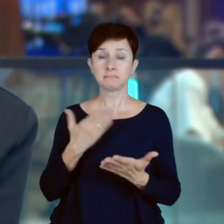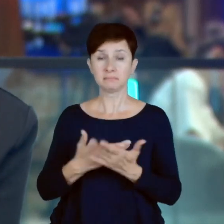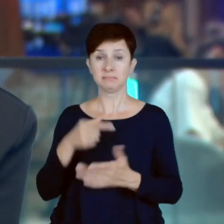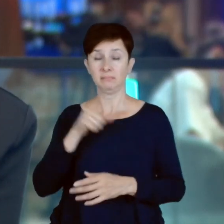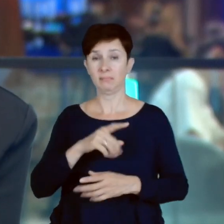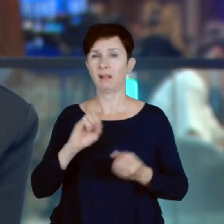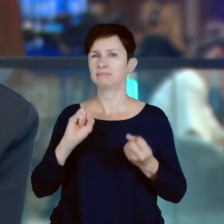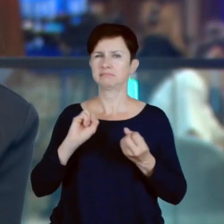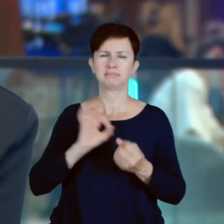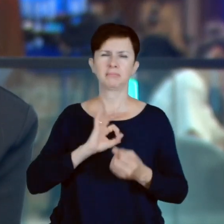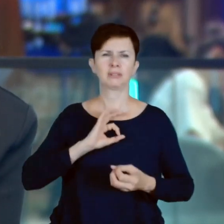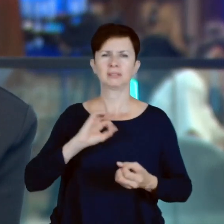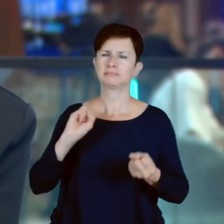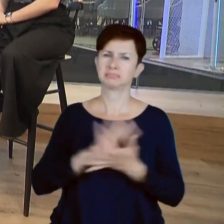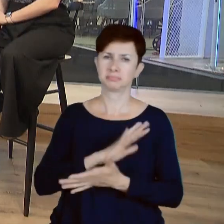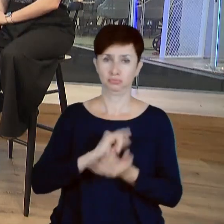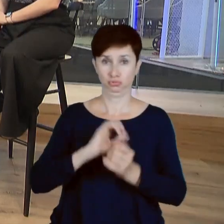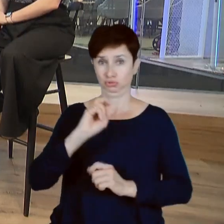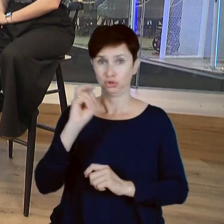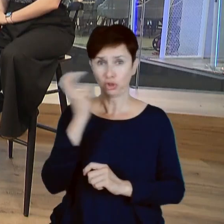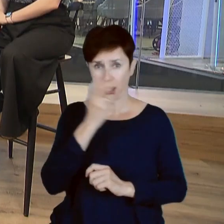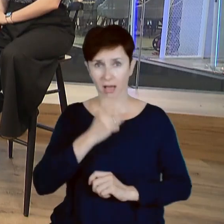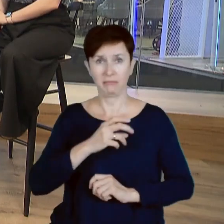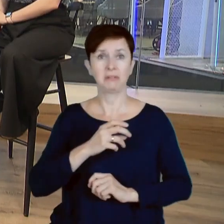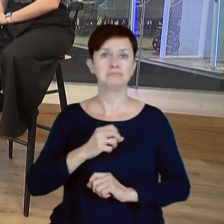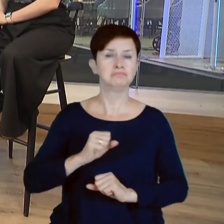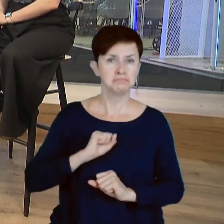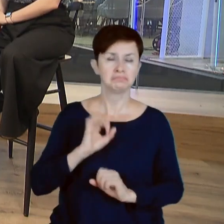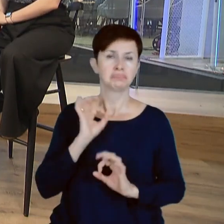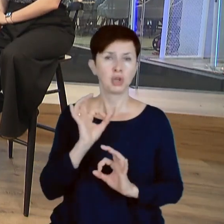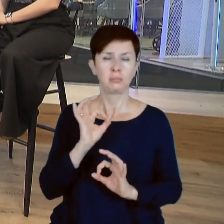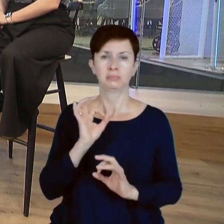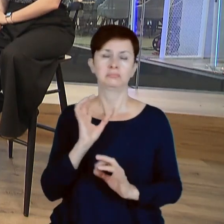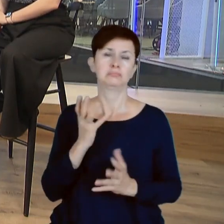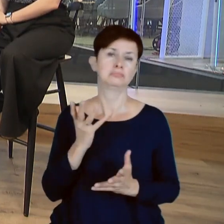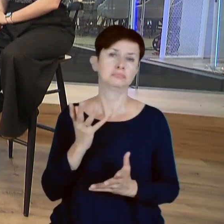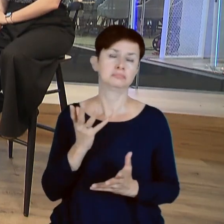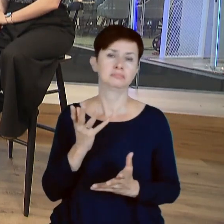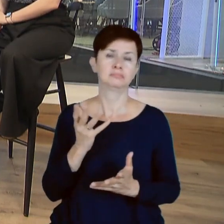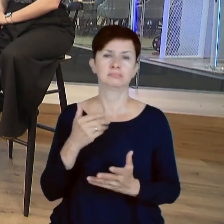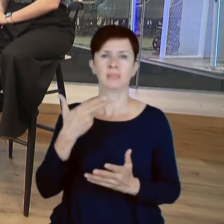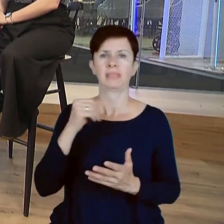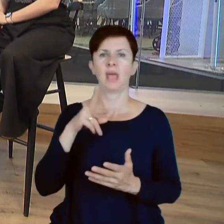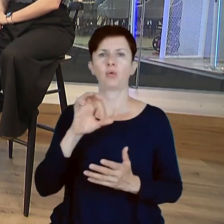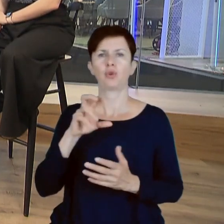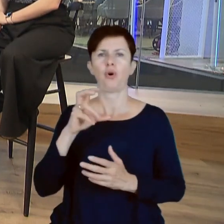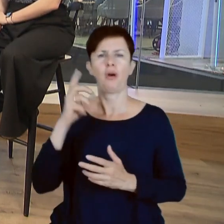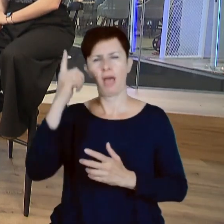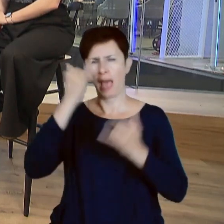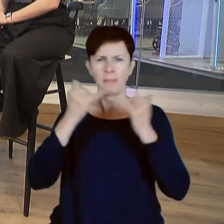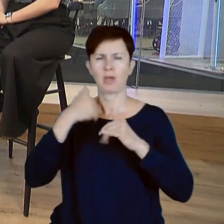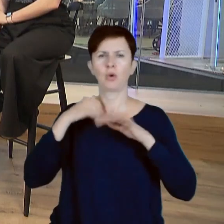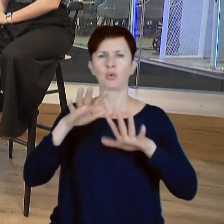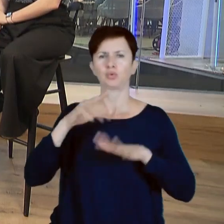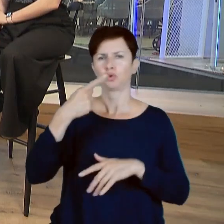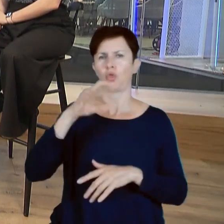są ciekawe, jeżeli są interesujące, czyli z punktu widzenia już neurochemii uwalniane jest dużo dopaminy, kiedy w te